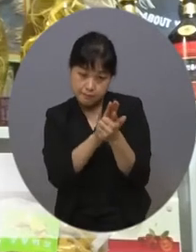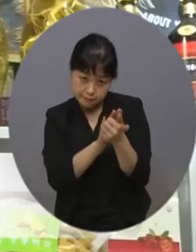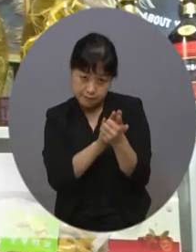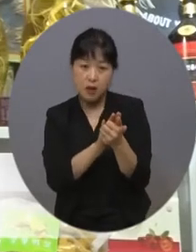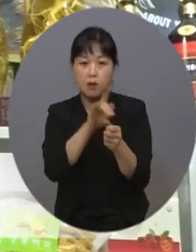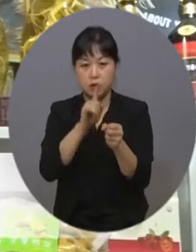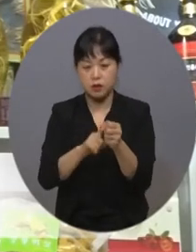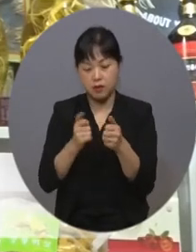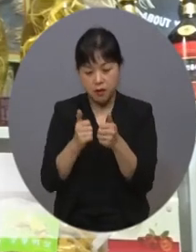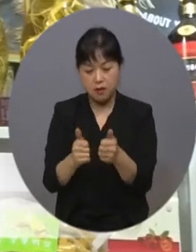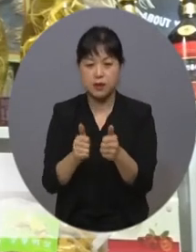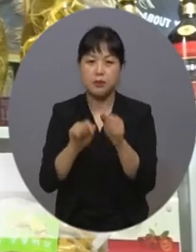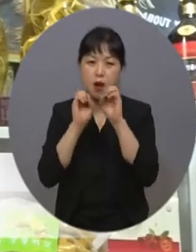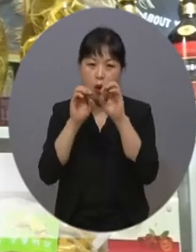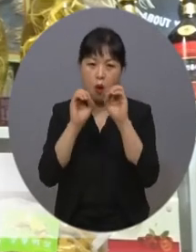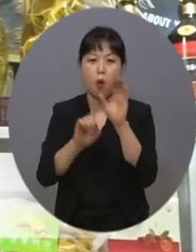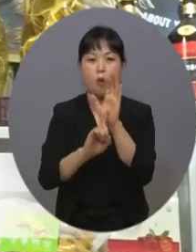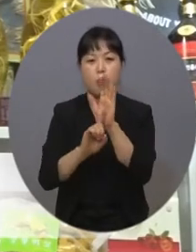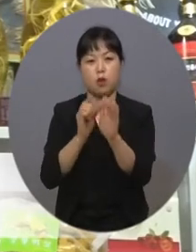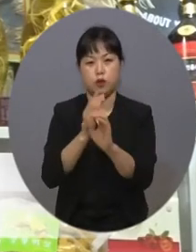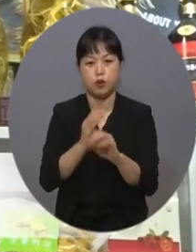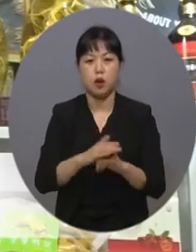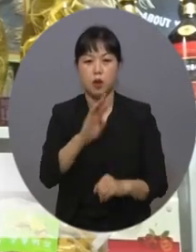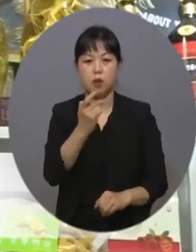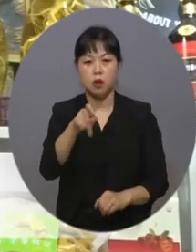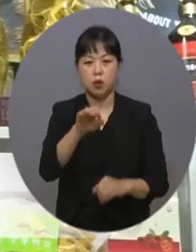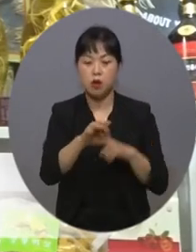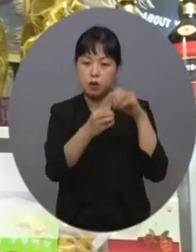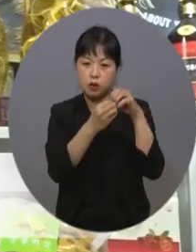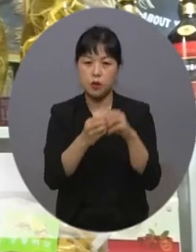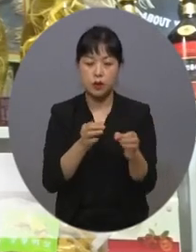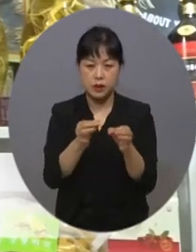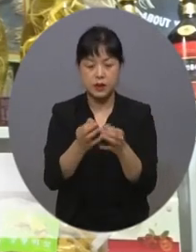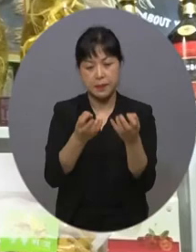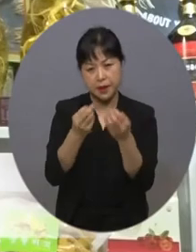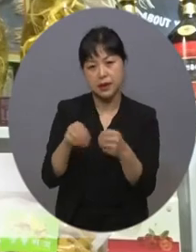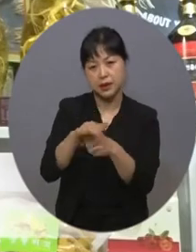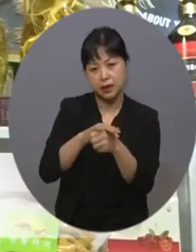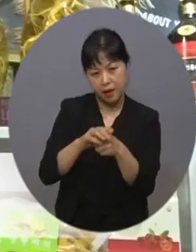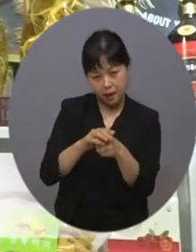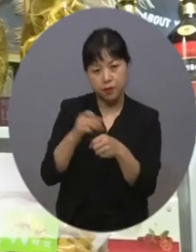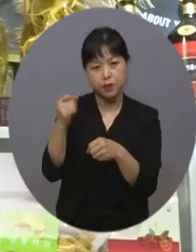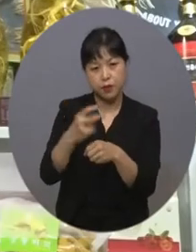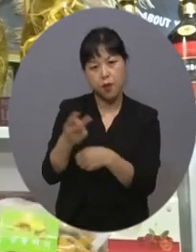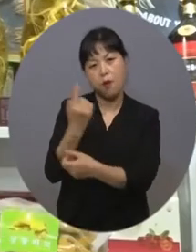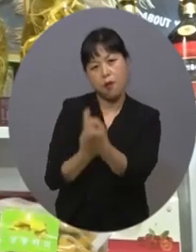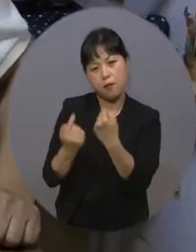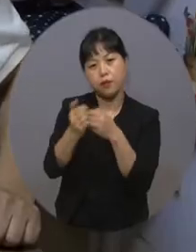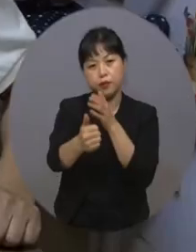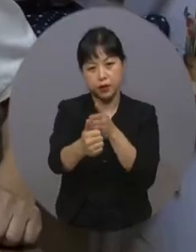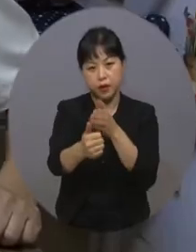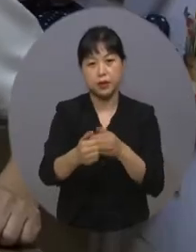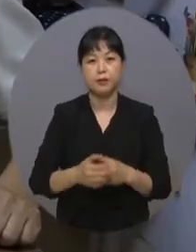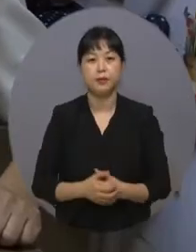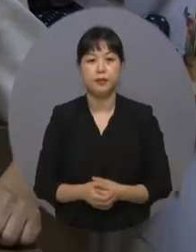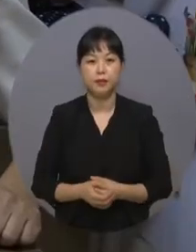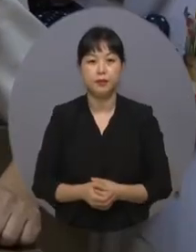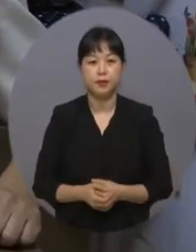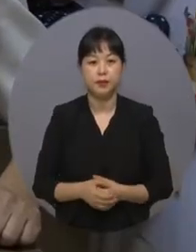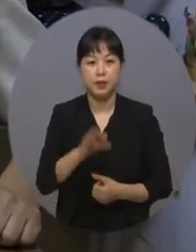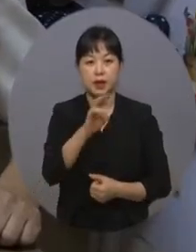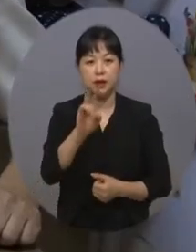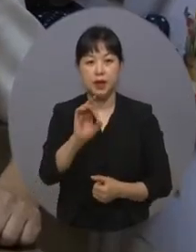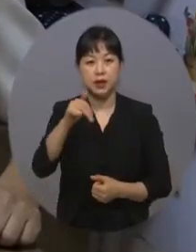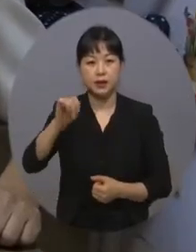있습니다. 여러분들 우리 보령 전통시장 많이 좀 사랑해 주시고 함께 하셨으면 좋겠습니다. 양재기